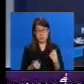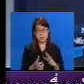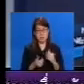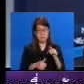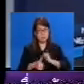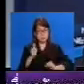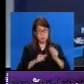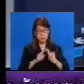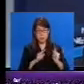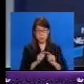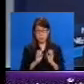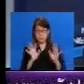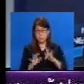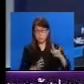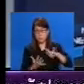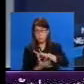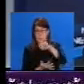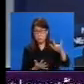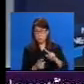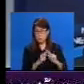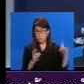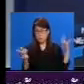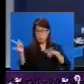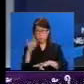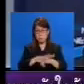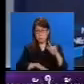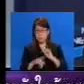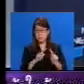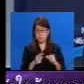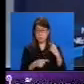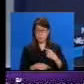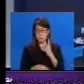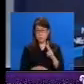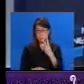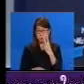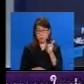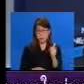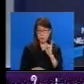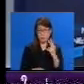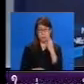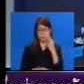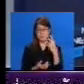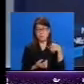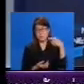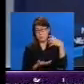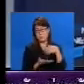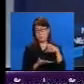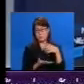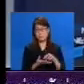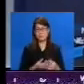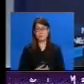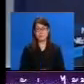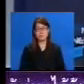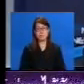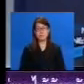กเสียงฮือฮามากที่สุดก็คือโชว์การบินแบบผาดแผลงซึ่งจะประทับใจขนาดไหนติดตามบรรยากาศได้กับคุณพัชรวรินทร์พัชรประ